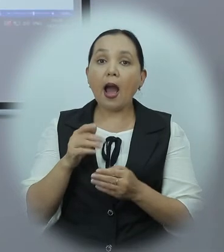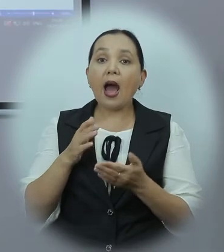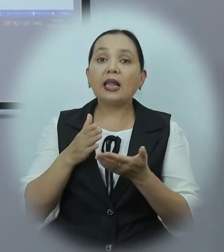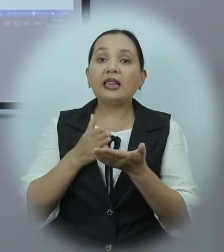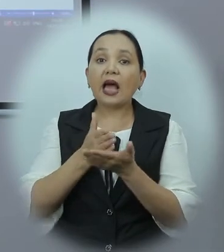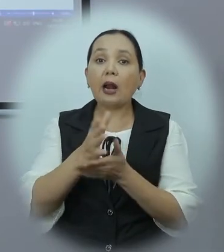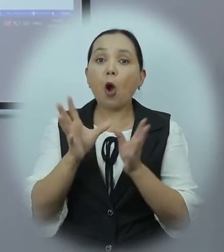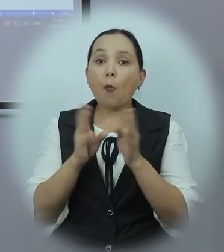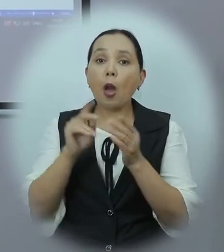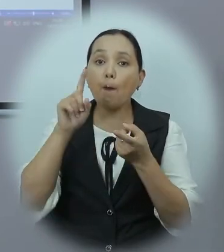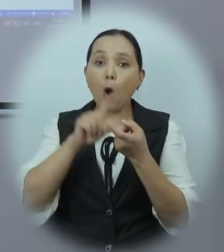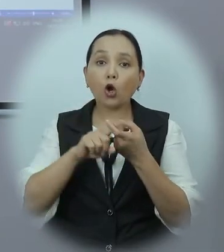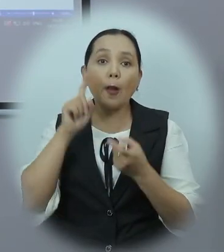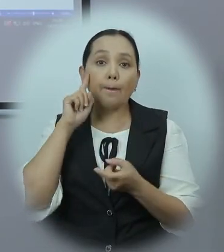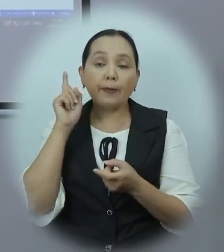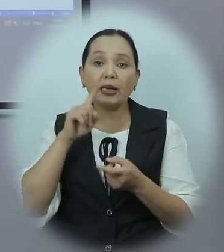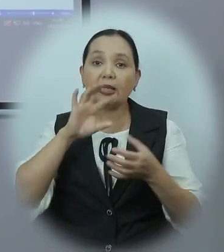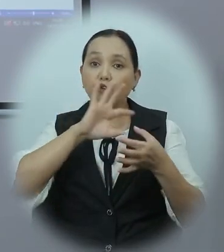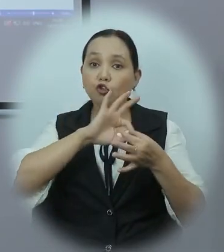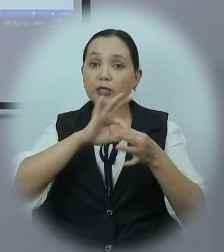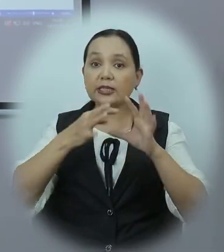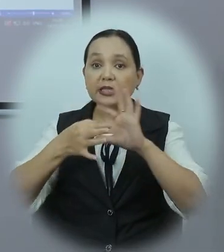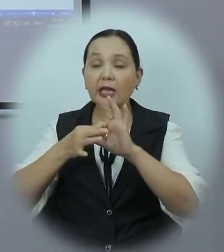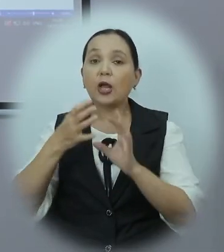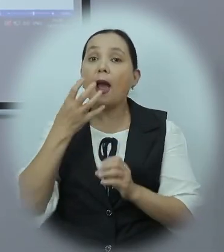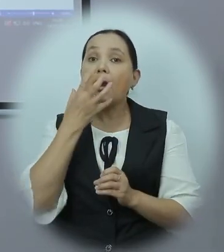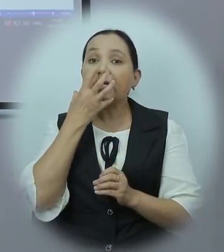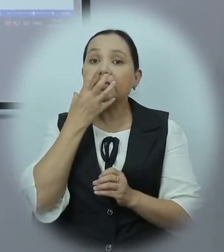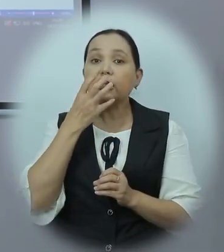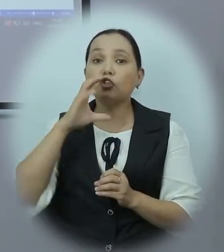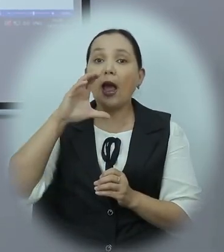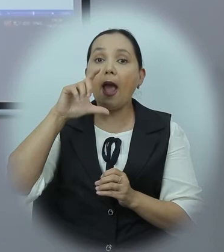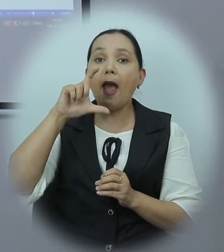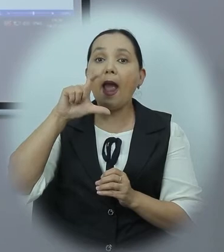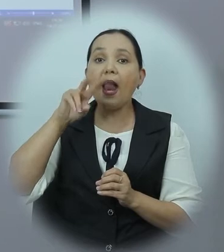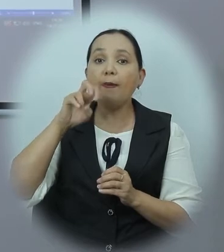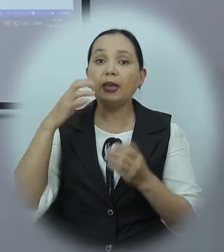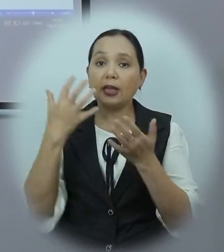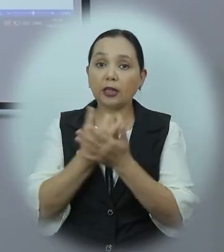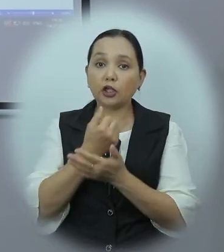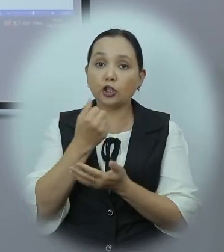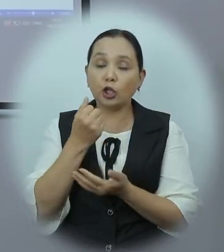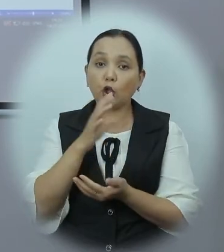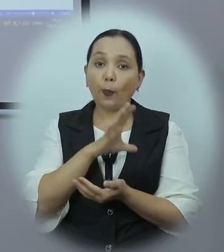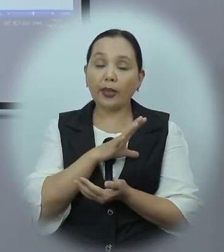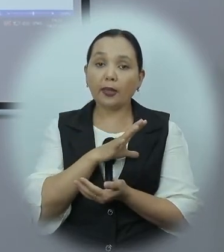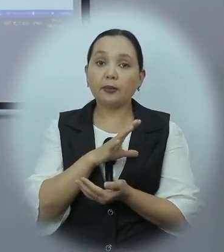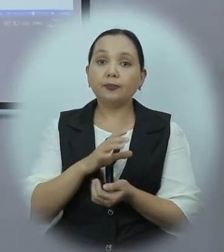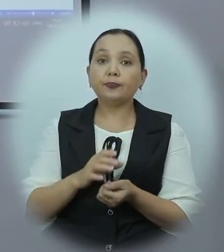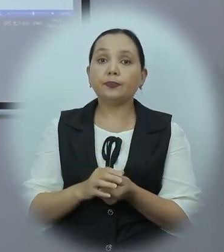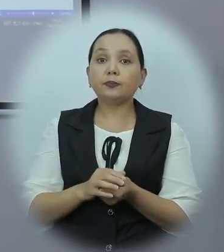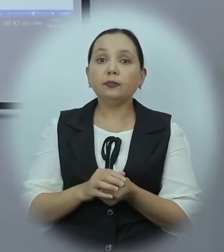tarmoq bilan bog'langanligini bildiruvchi zanjir va qizdirish elementidan tashkil topgan.